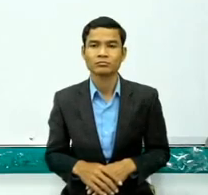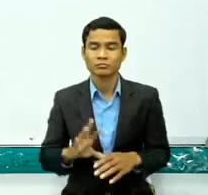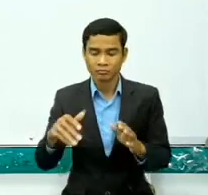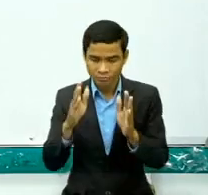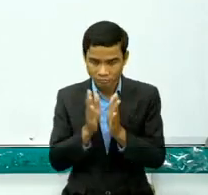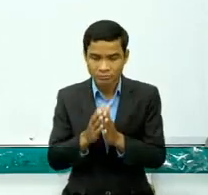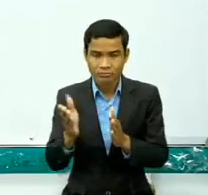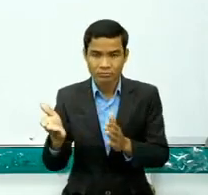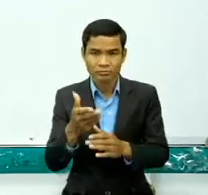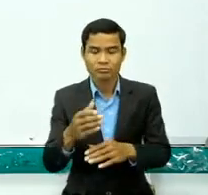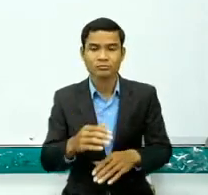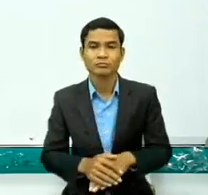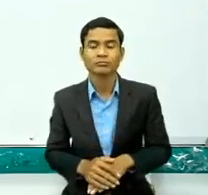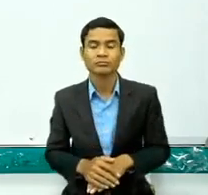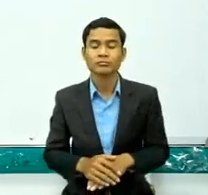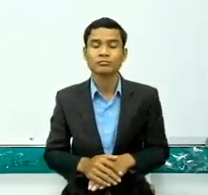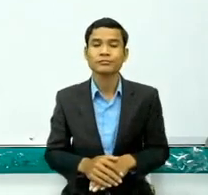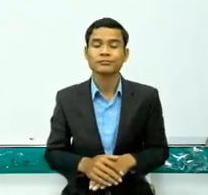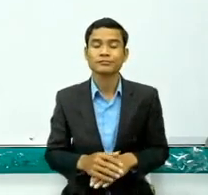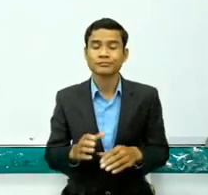អរគុណ